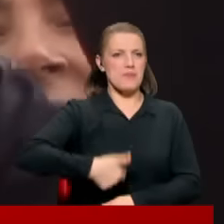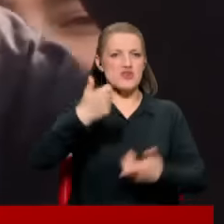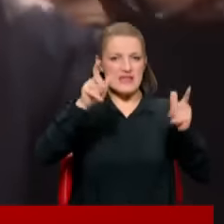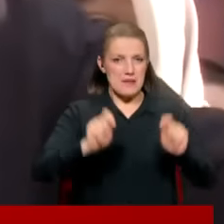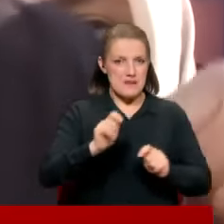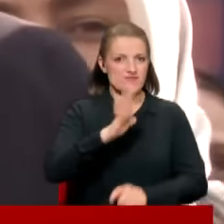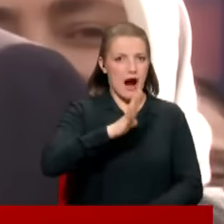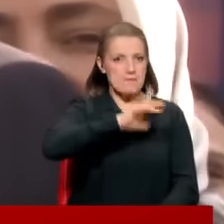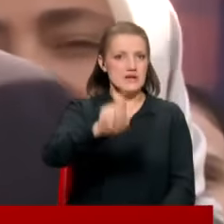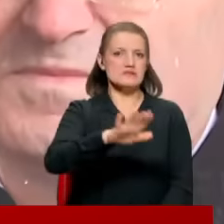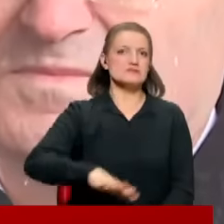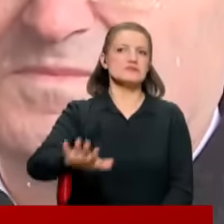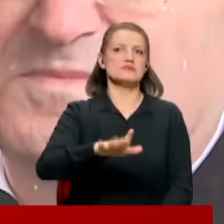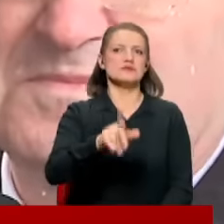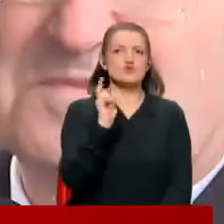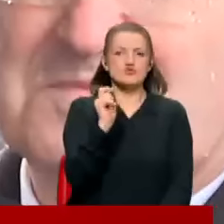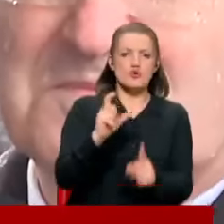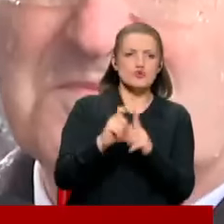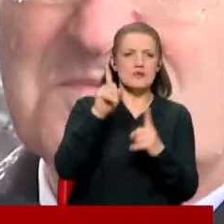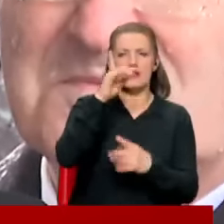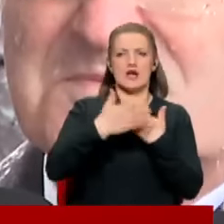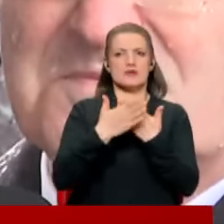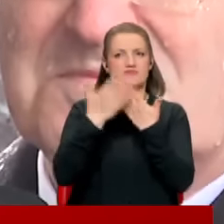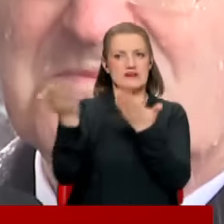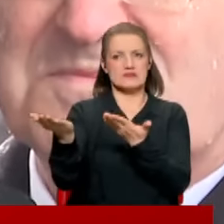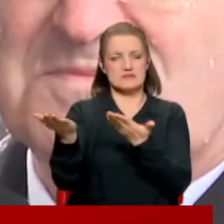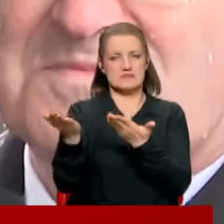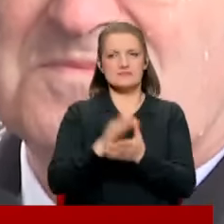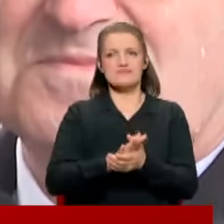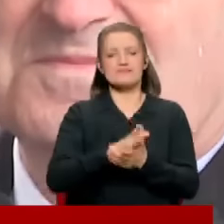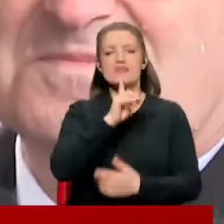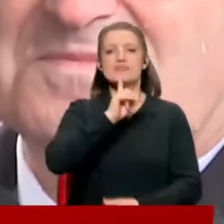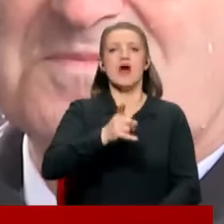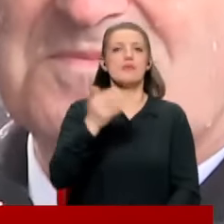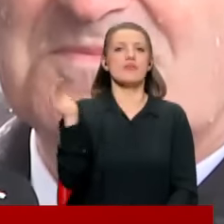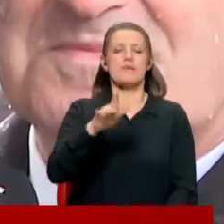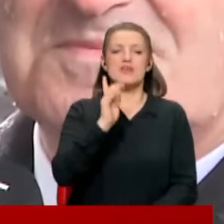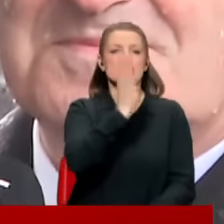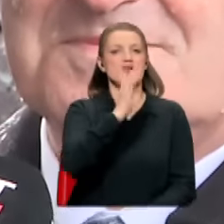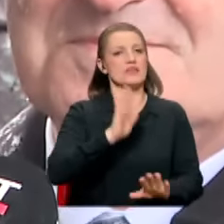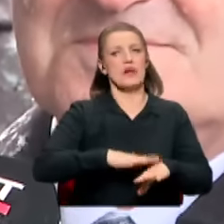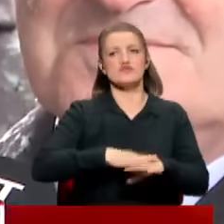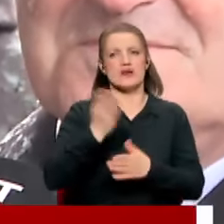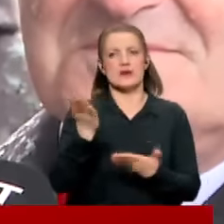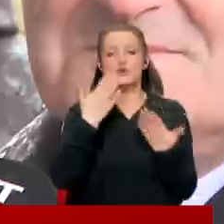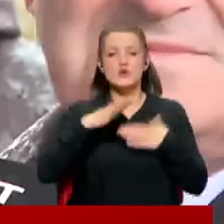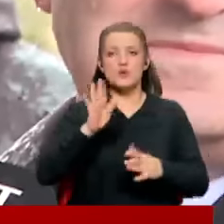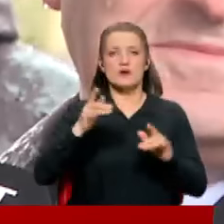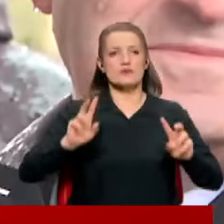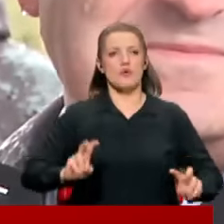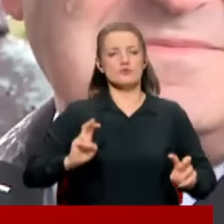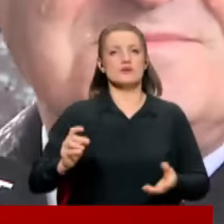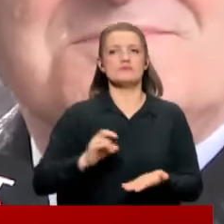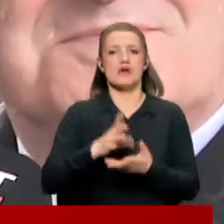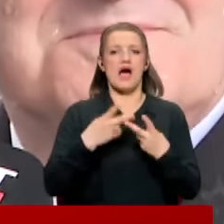yapmaya var mıyız? Zor durumda, Allah yardımcısı olsun. Yani talimat gelmiş gidecek, ne yapsın? Yoksa koltuğundan